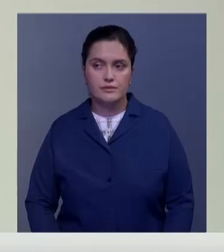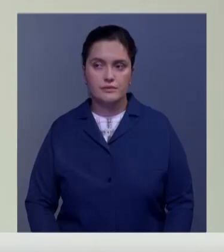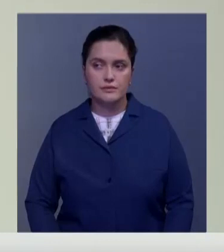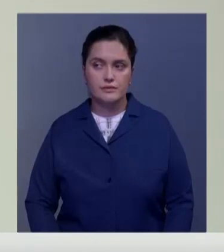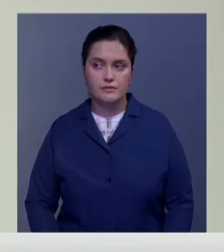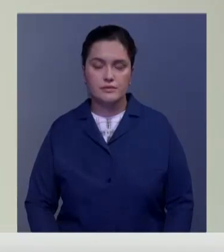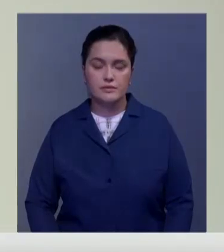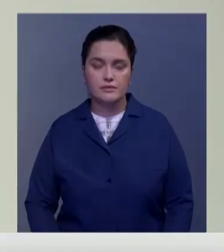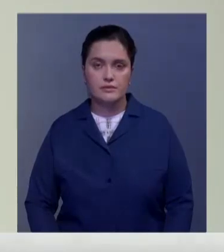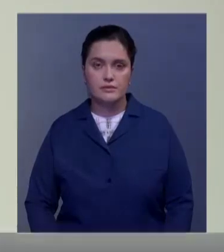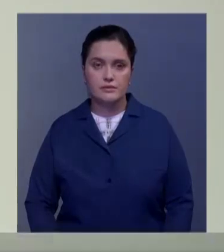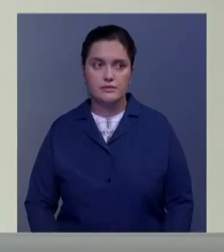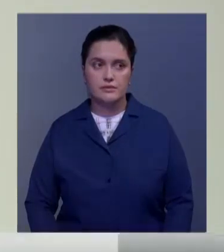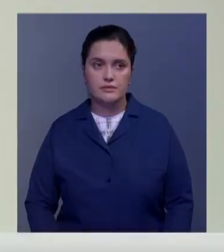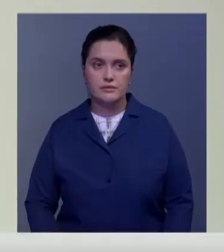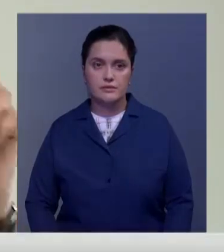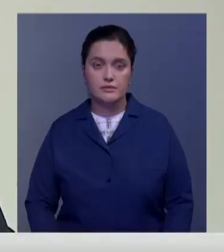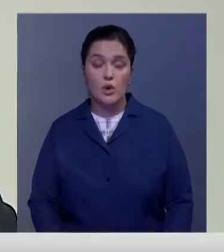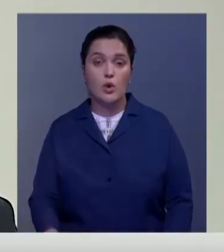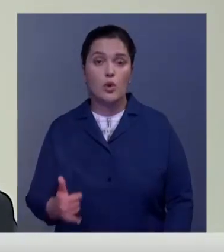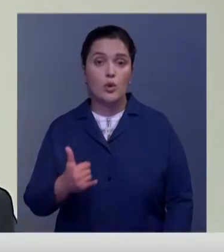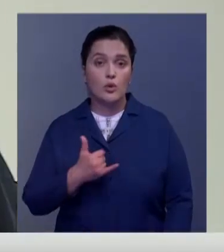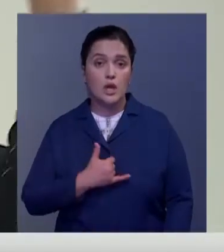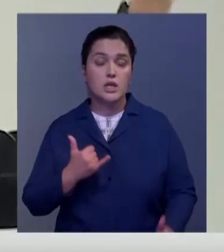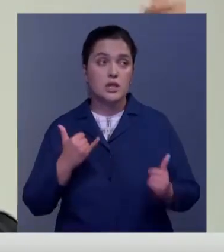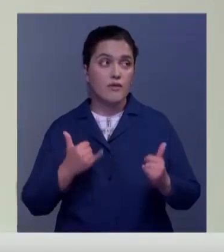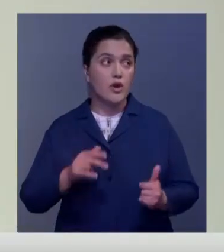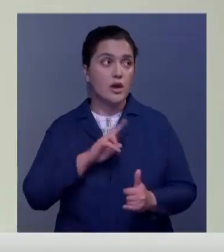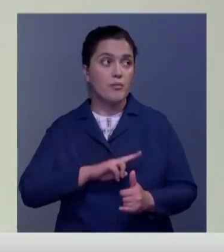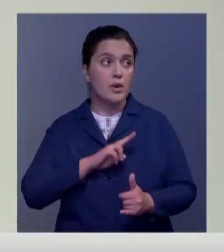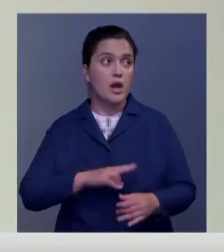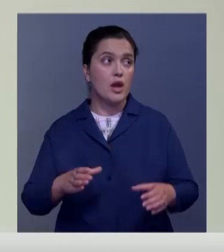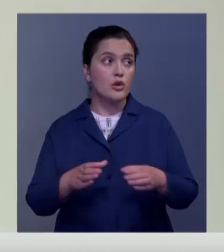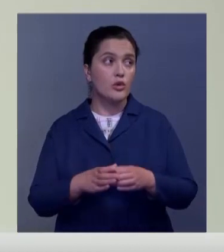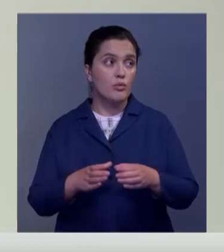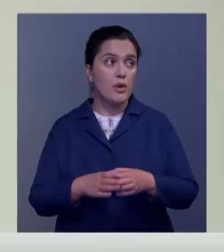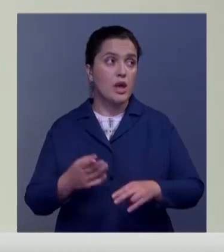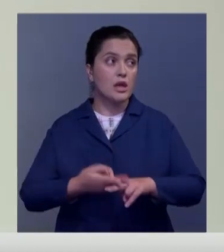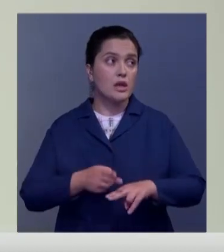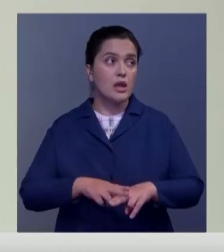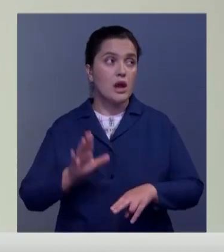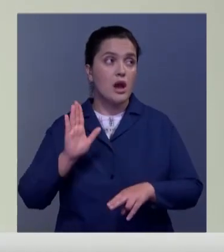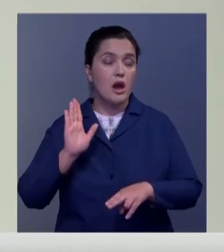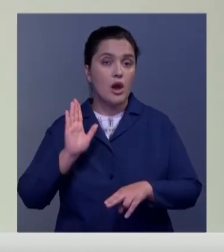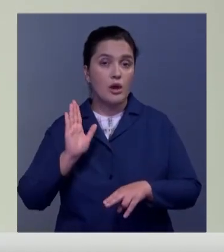Мы сегодня создали рабочую группу, которая будет как раз